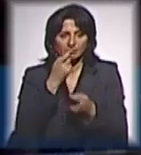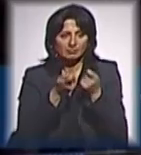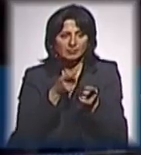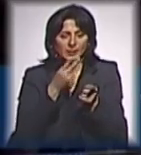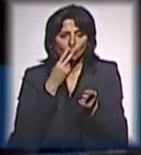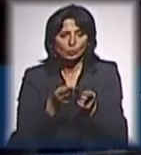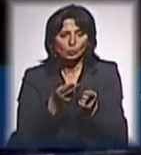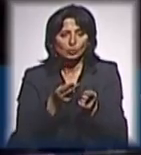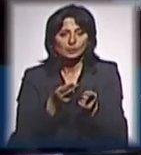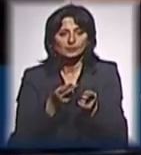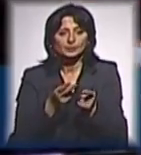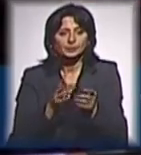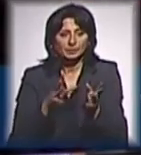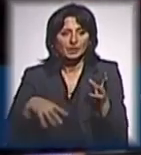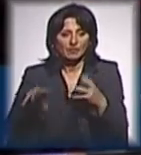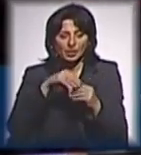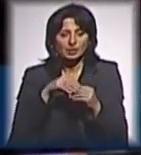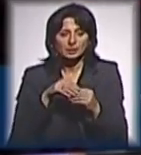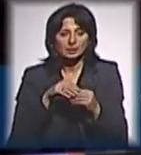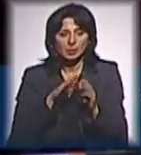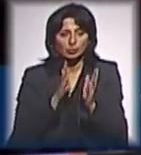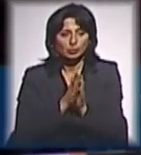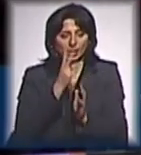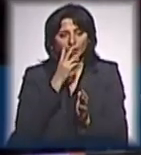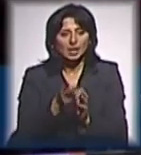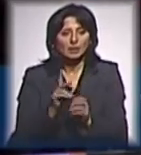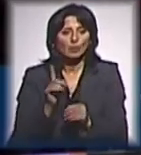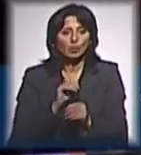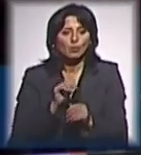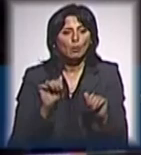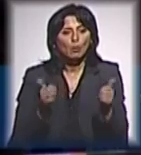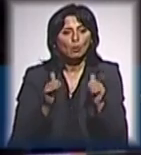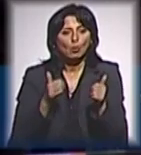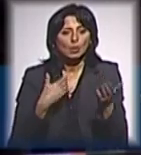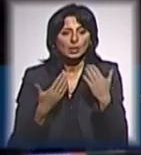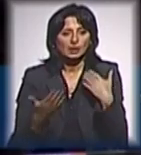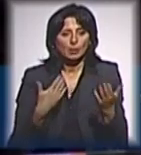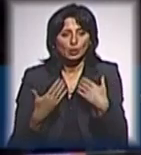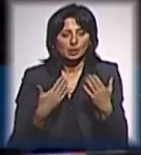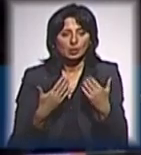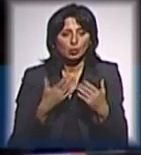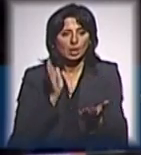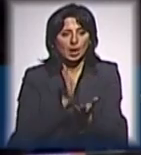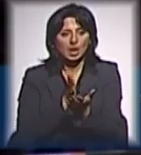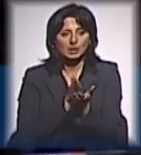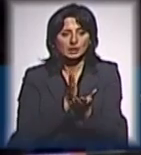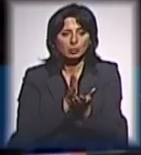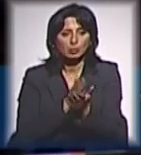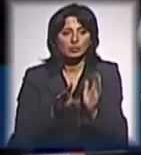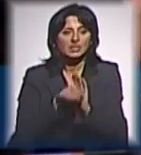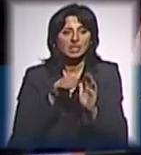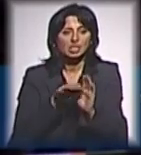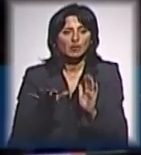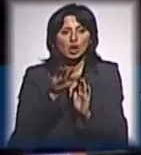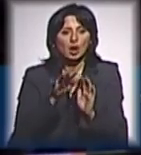ელემენტარულად ამ ყველას აბსოლუტურად და დაინახავთ, რომ როგორია დამოკიდებულება არსებული